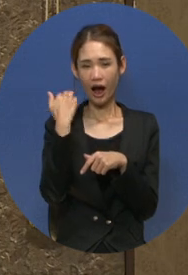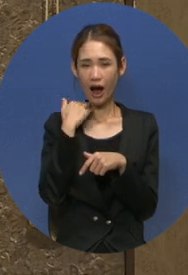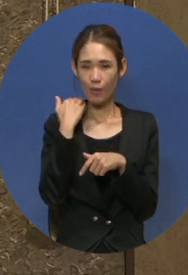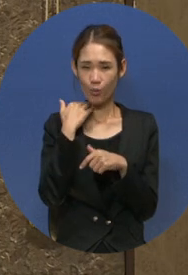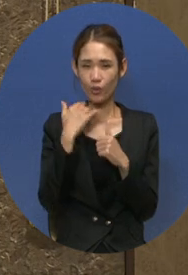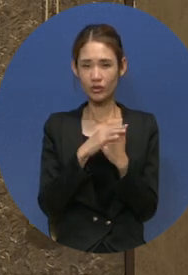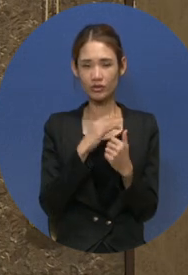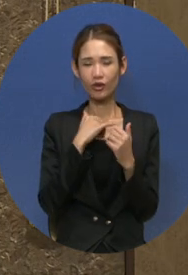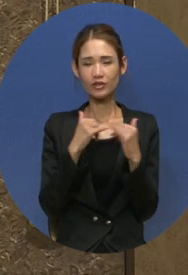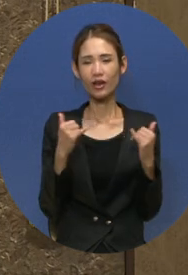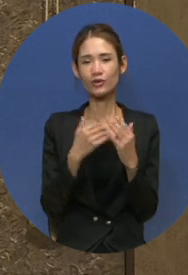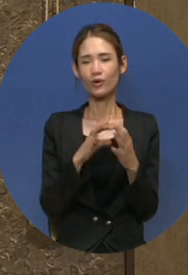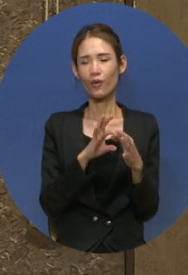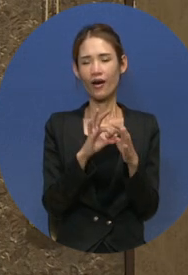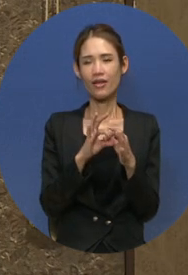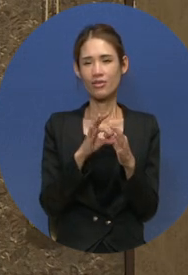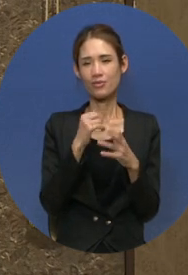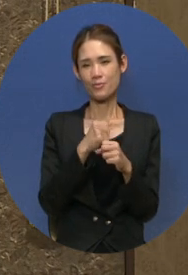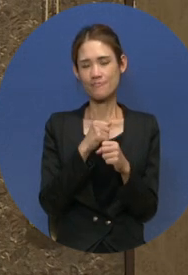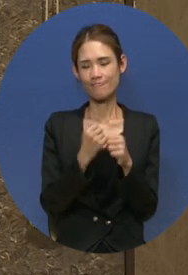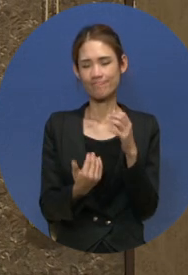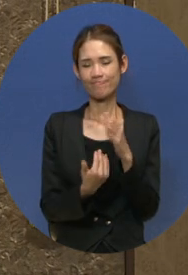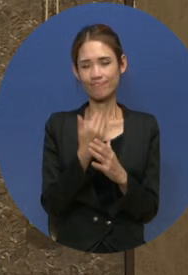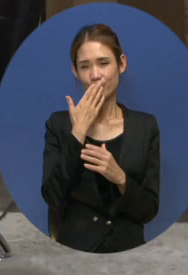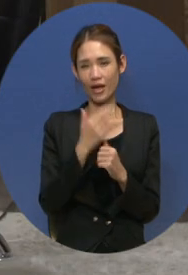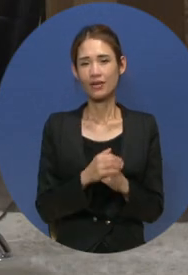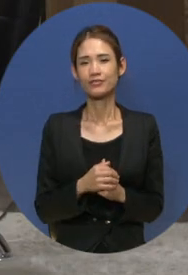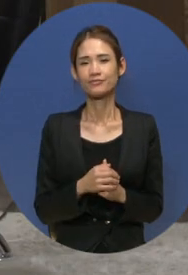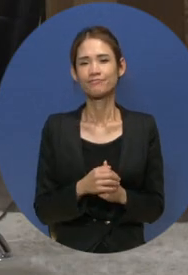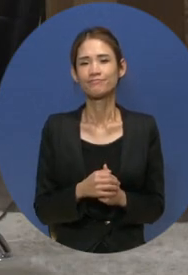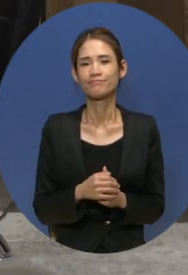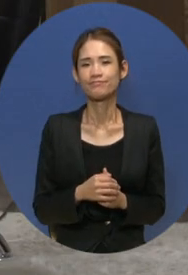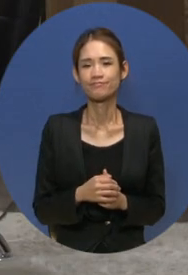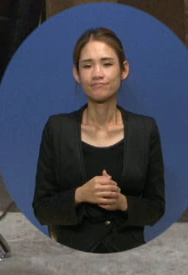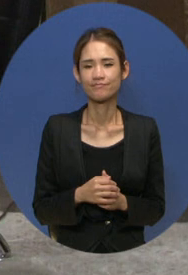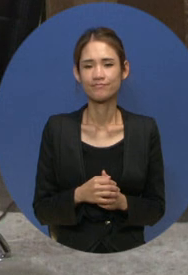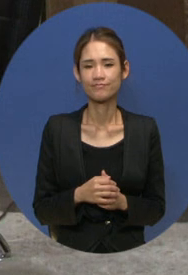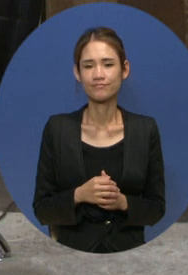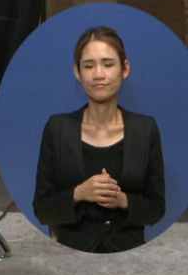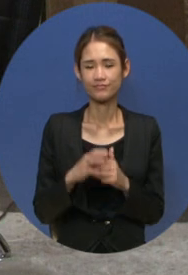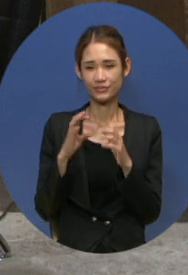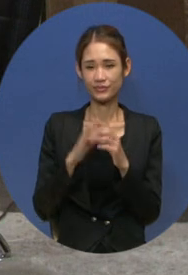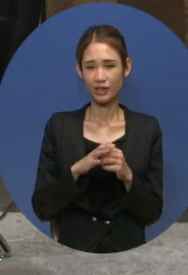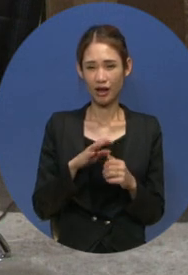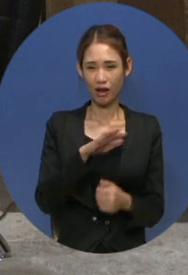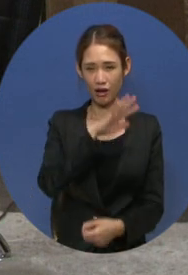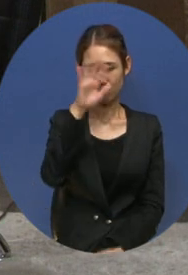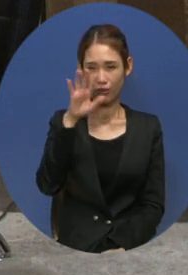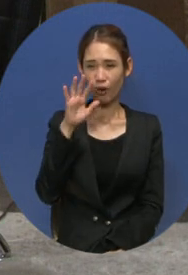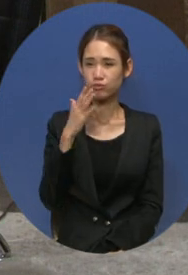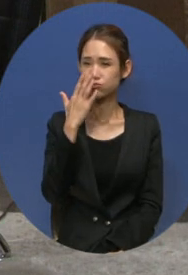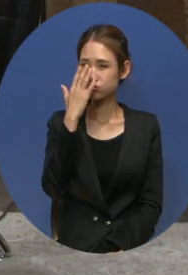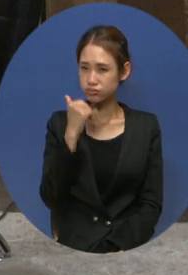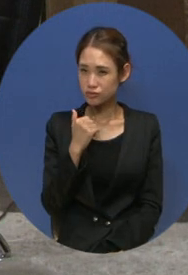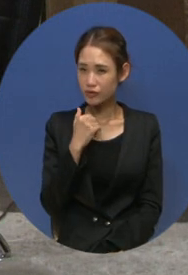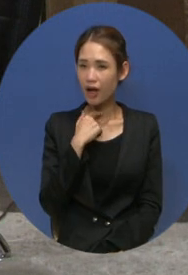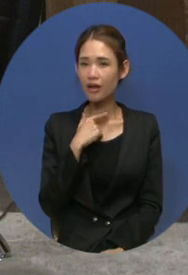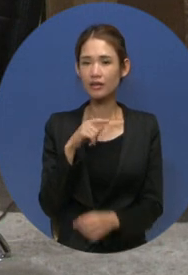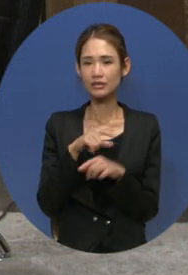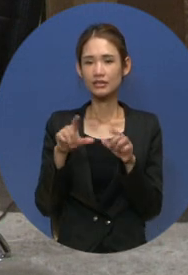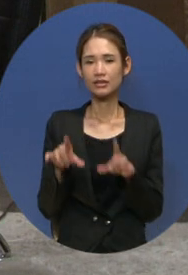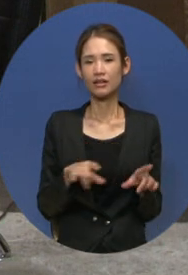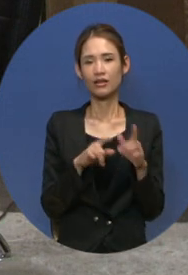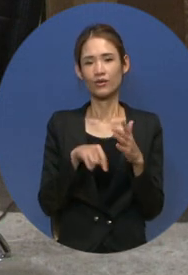보지 못했던 그런 사람들하고 이런 관계를 또 형성할 수 있게 되는 거죠. 그러니까 계속 반복되고 지루했던 일상생활